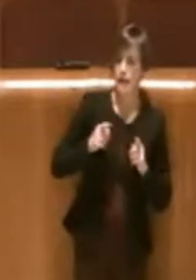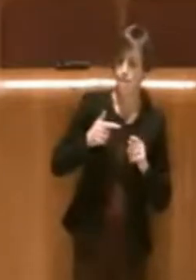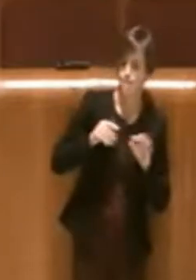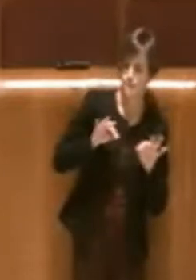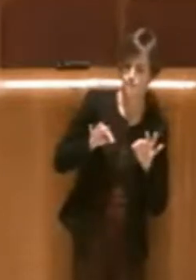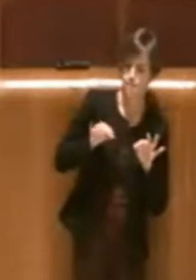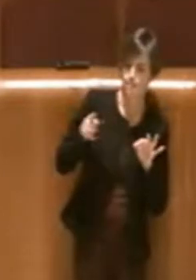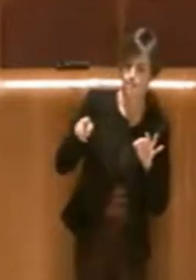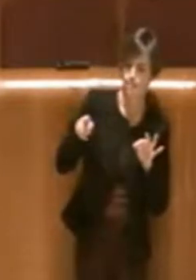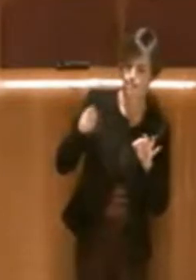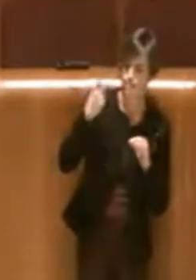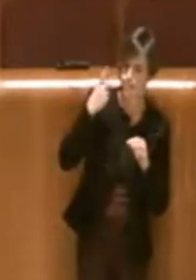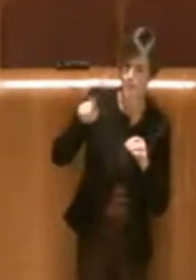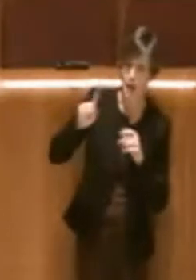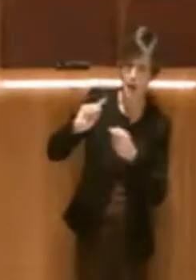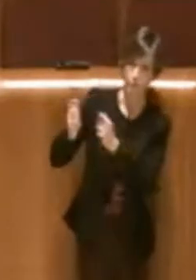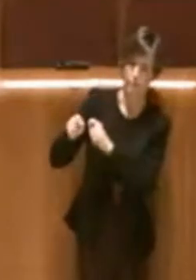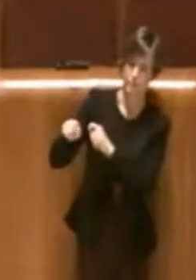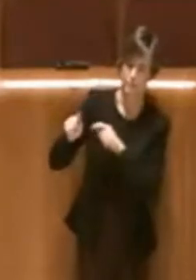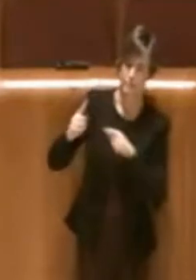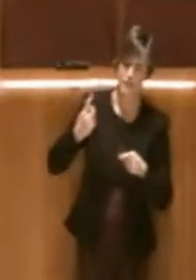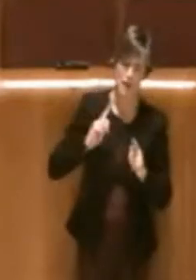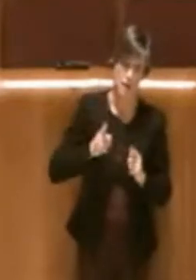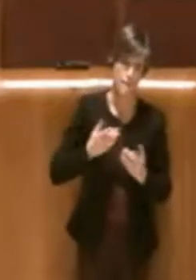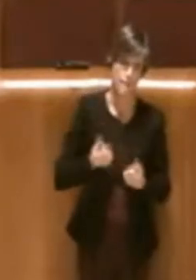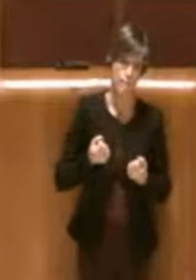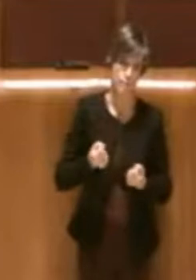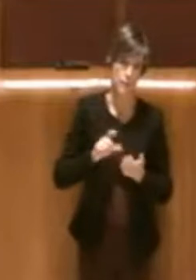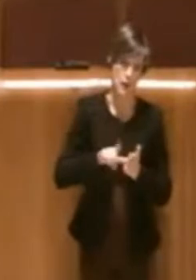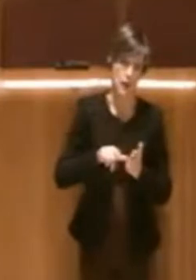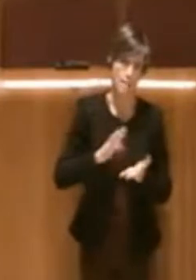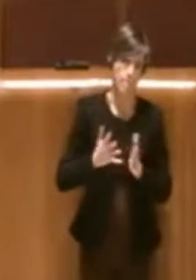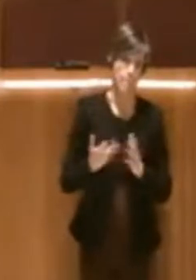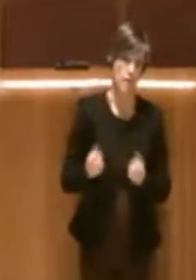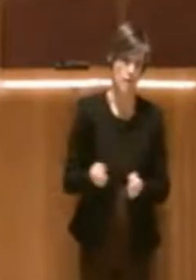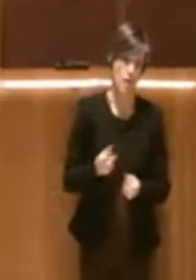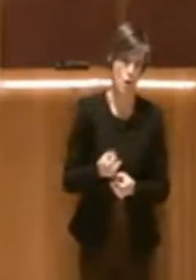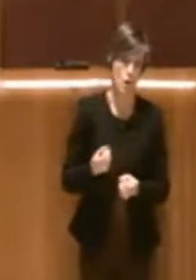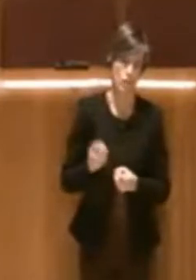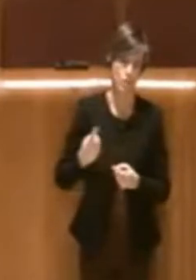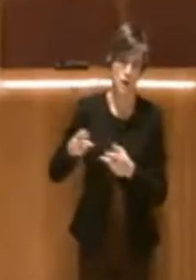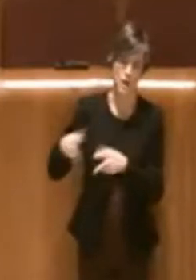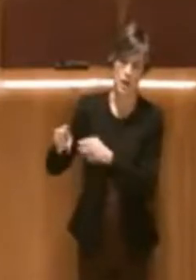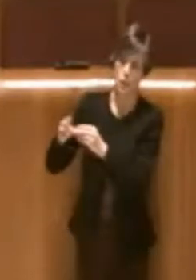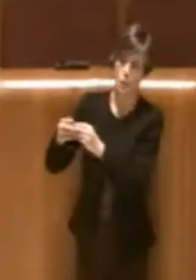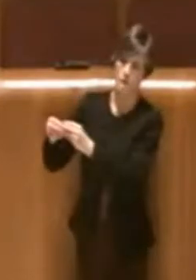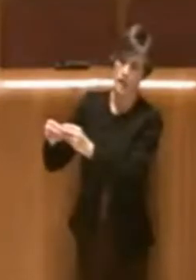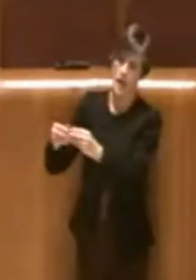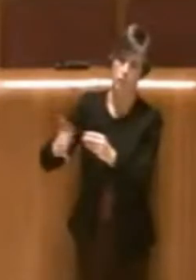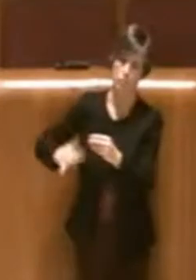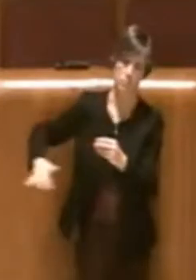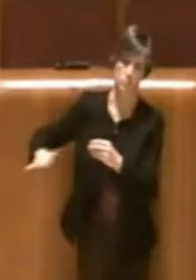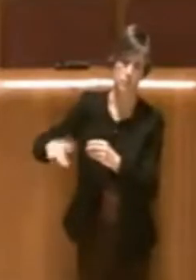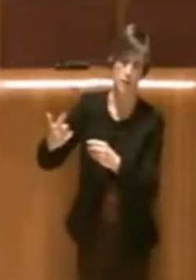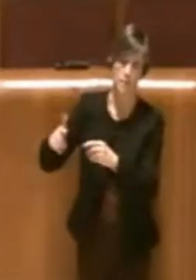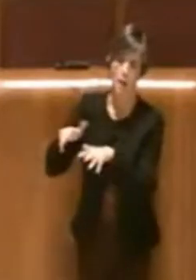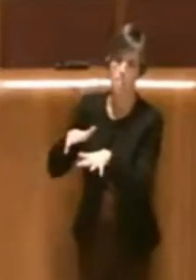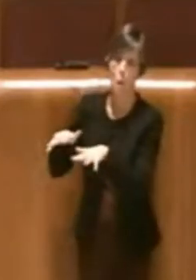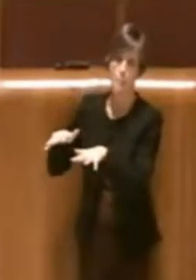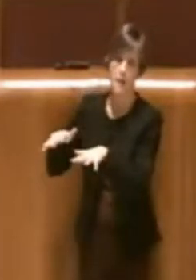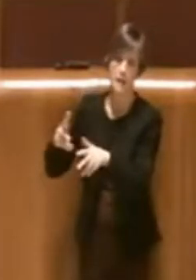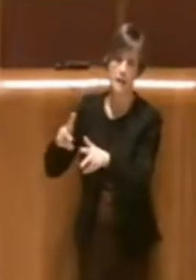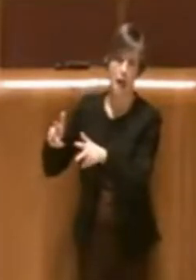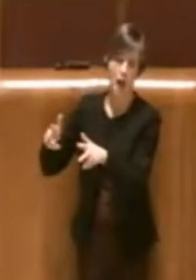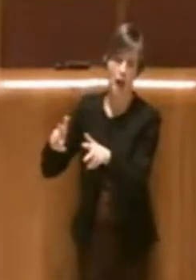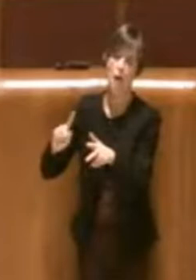molto da vicino e a accelerare i tempi per l'attuazione di questa importante riqualificazione che, ripeto, dal lato della mobilità è già stata impostata.